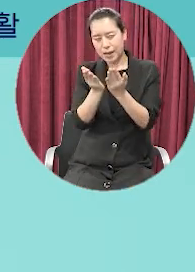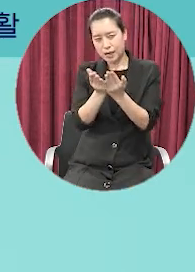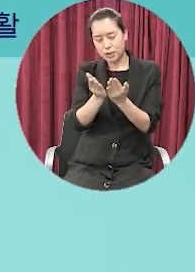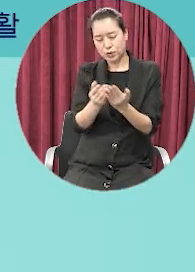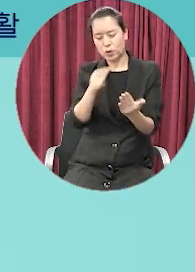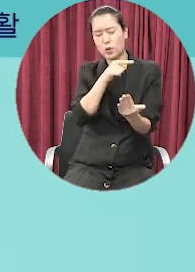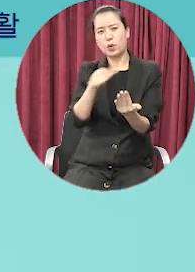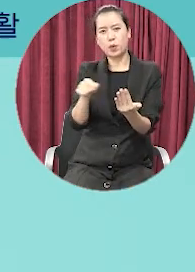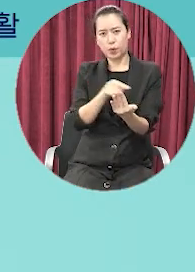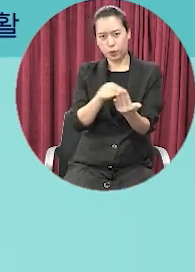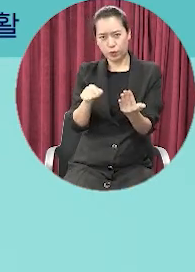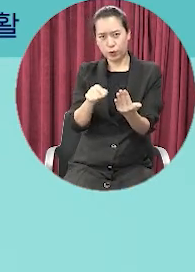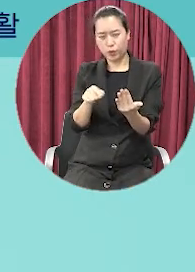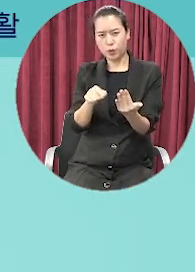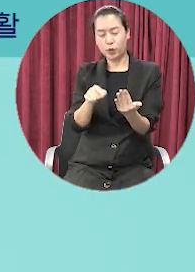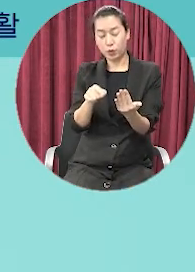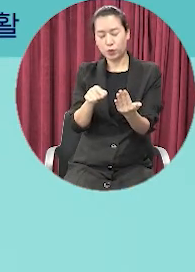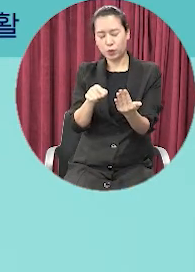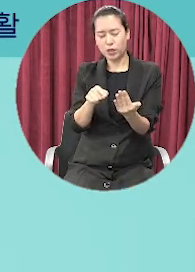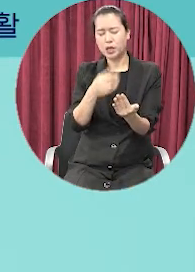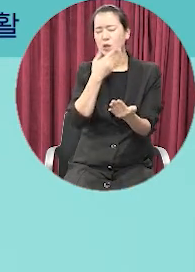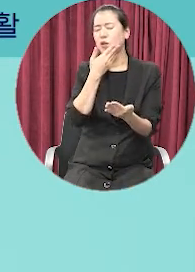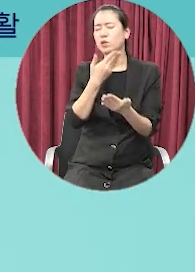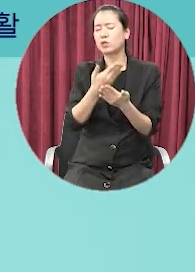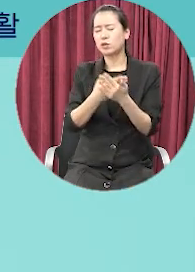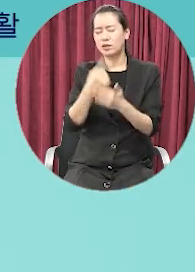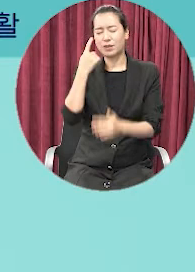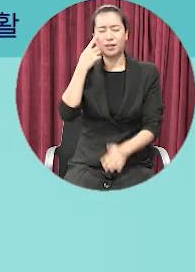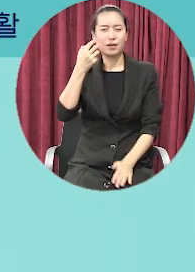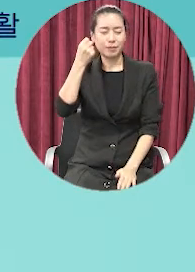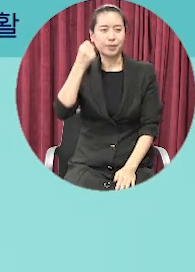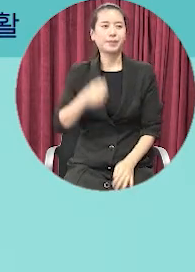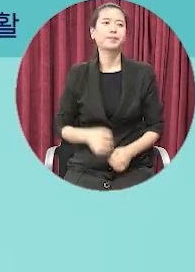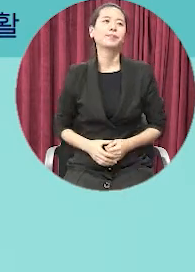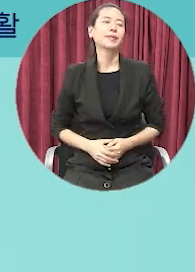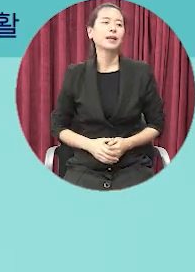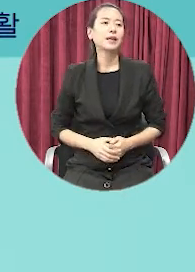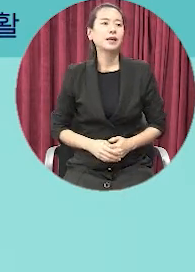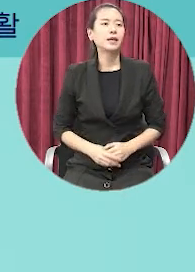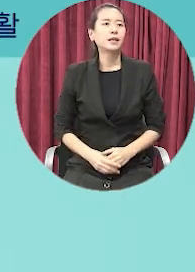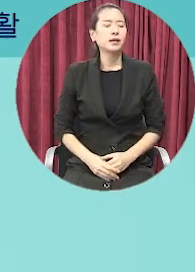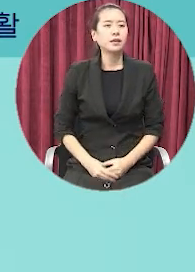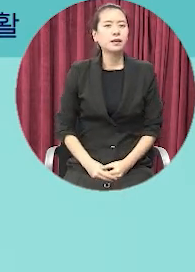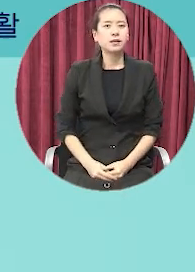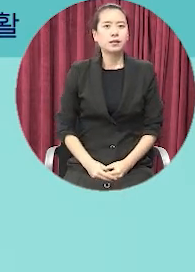굉장히 재활치료 시기부터 중요하게 되겠습니다. 그래서